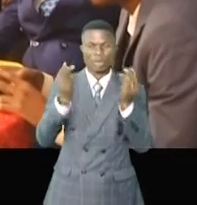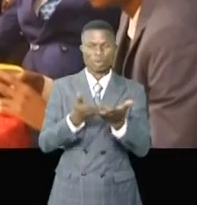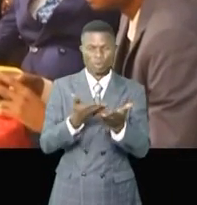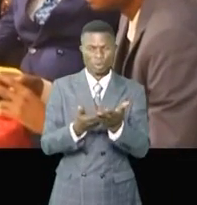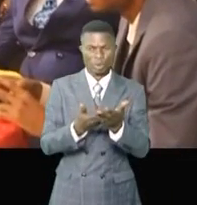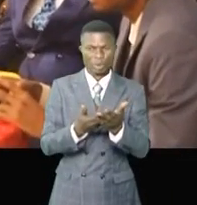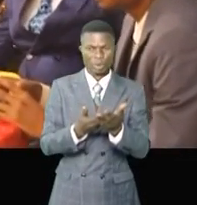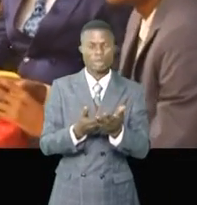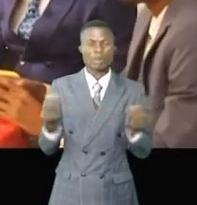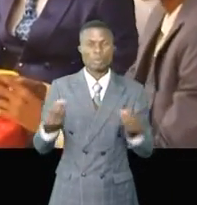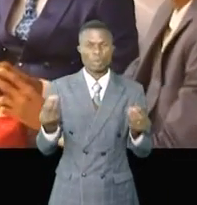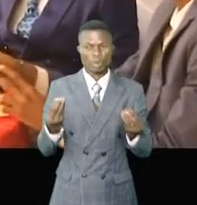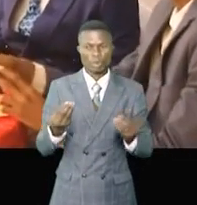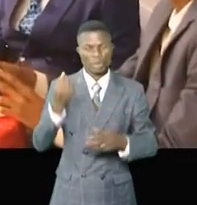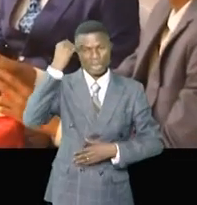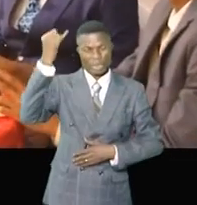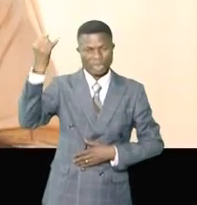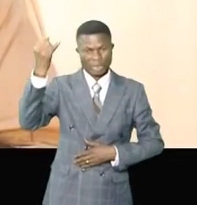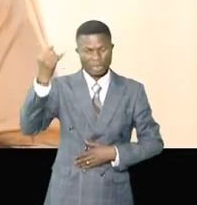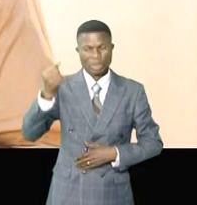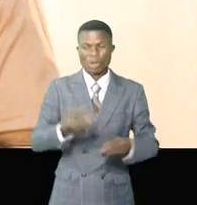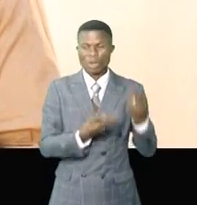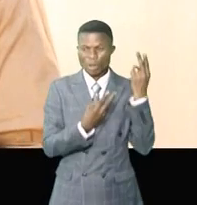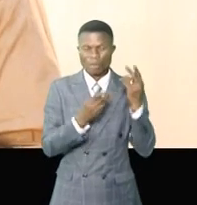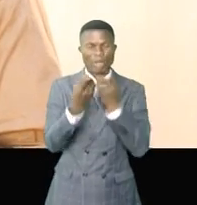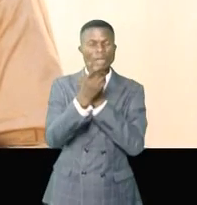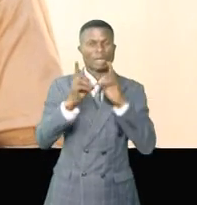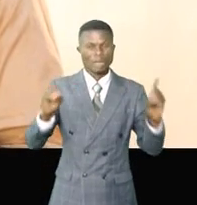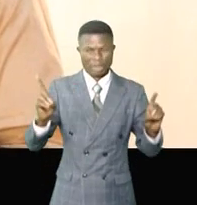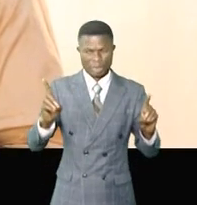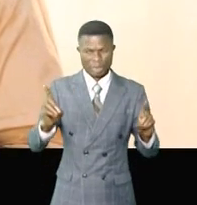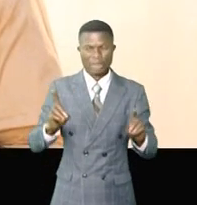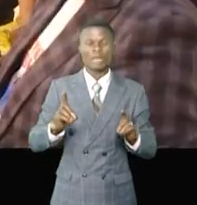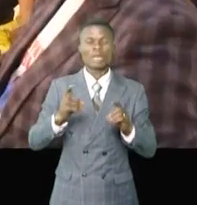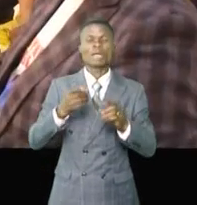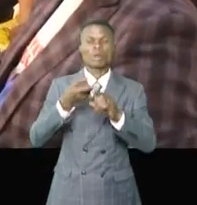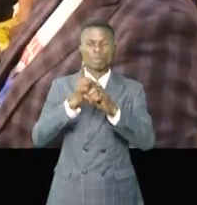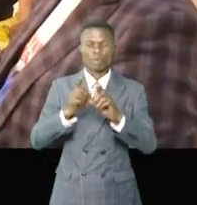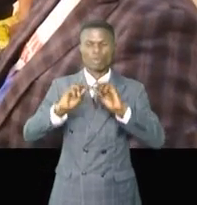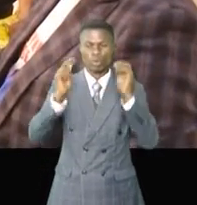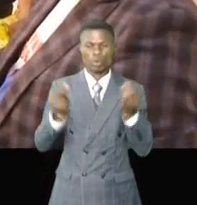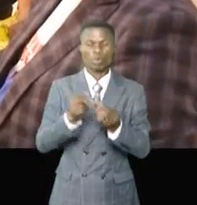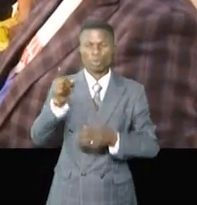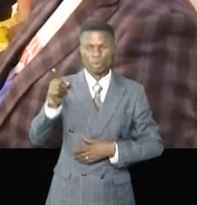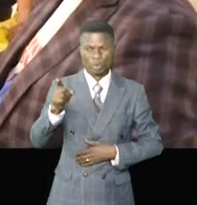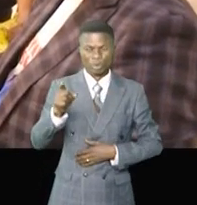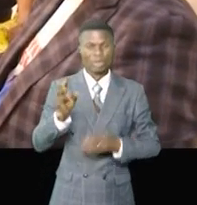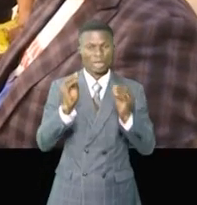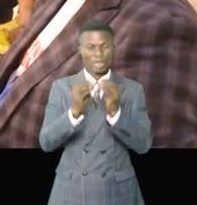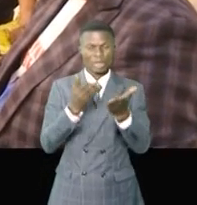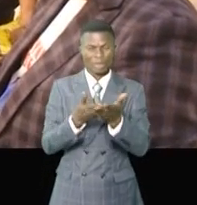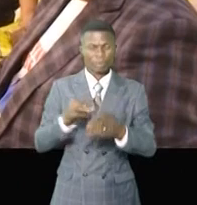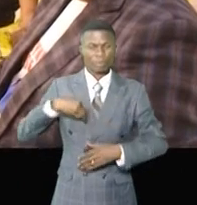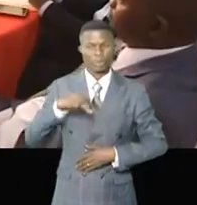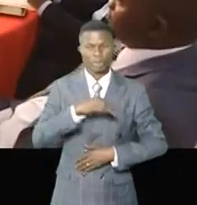séduits tout simplement par l'idéologie et les valeurs démocratiques prônées par le rassemblement des Katumbistes. Cette rencontre des